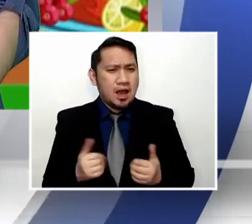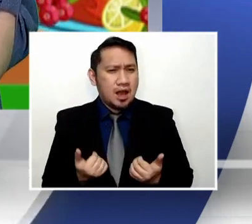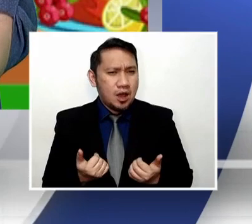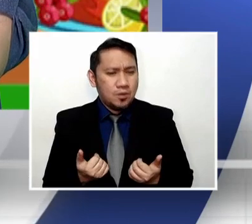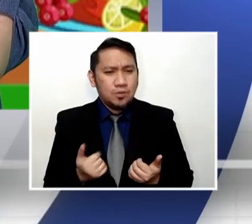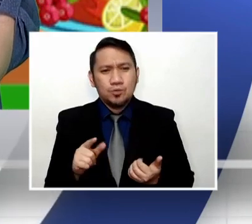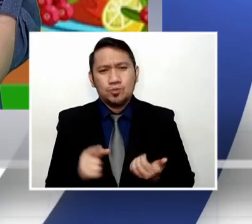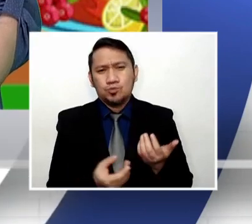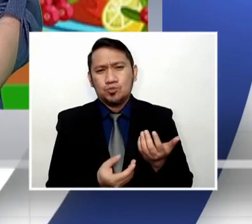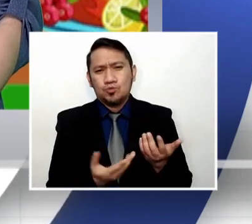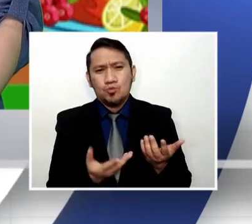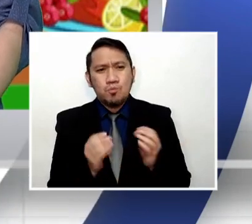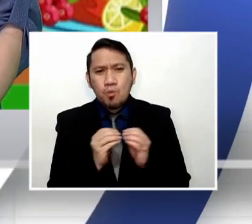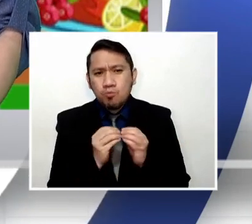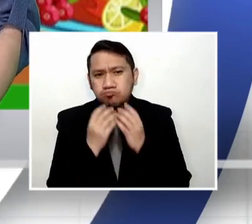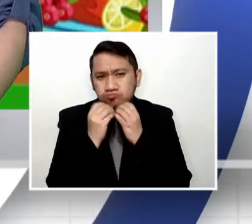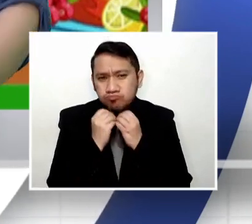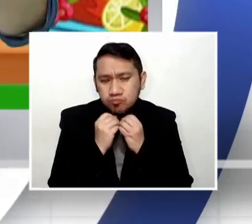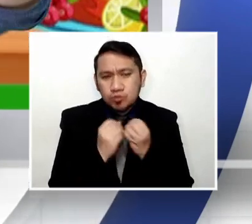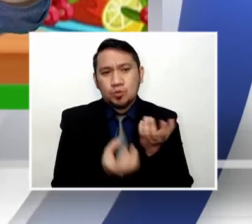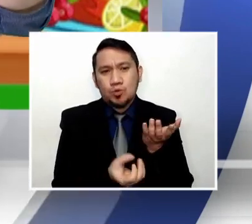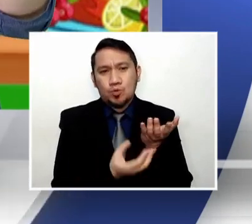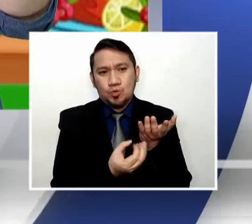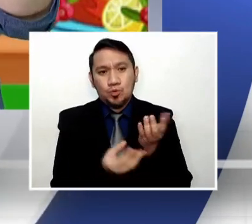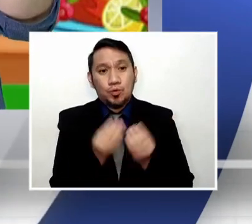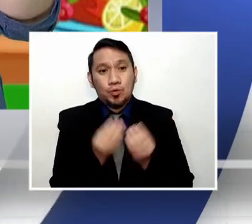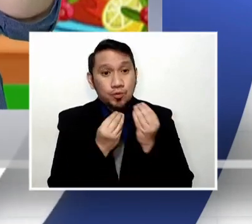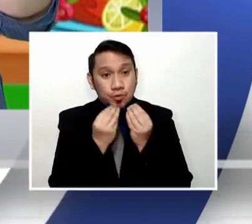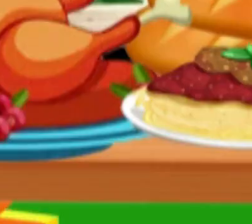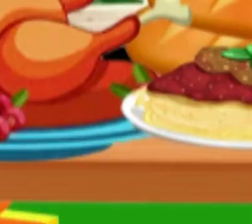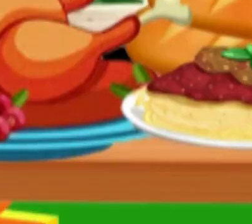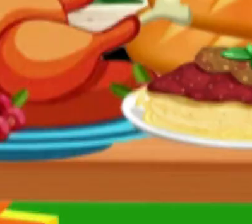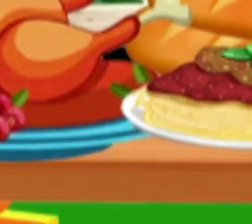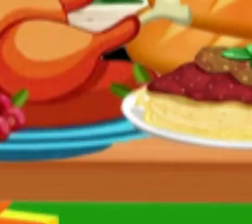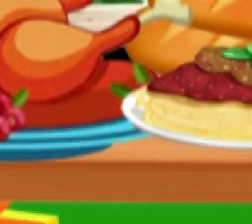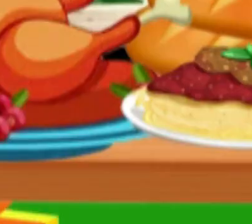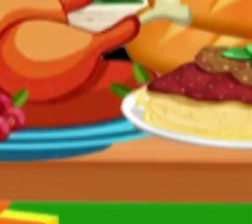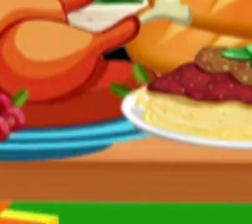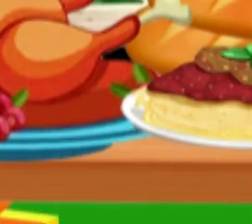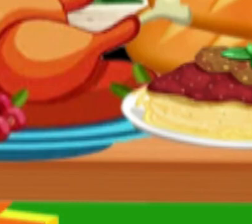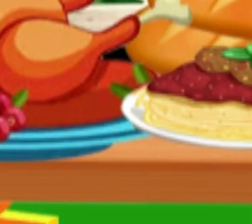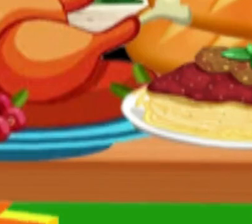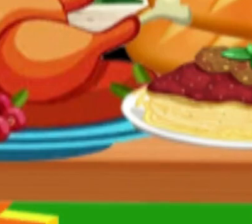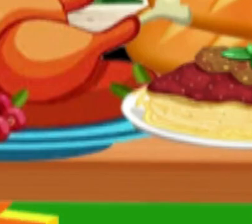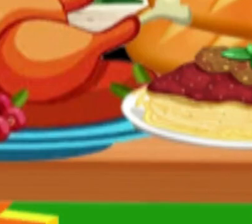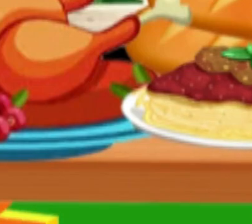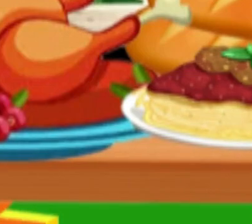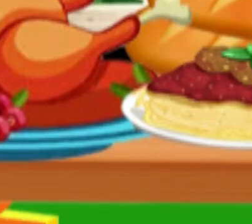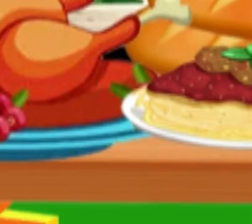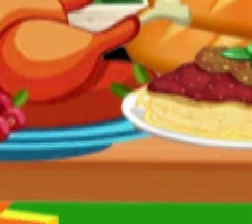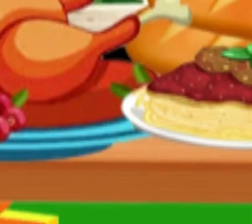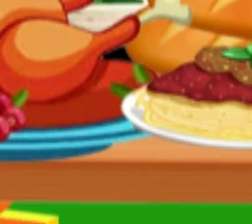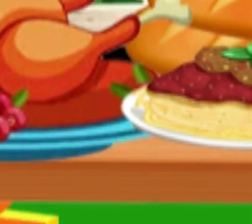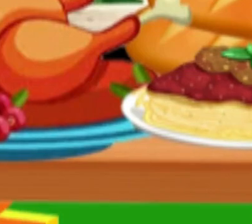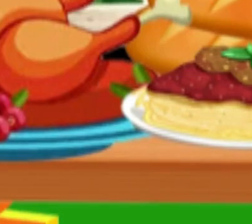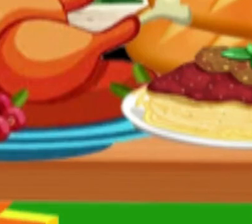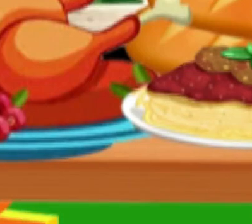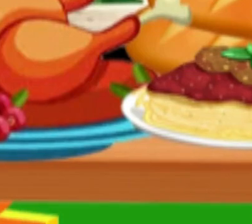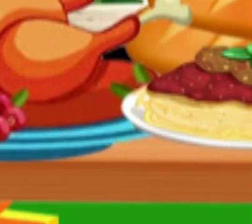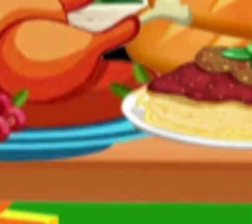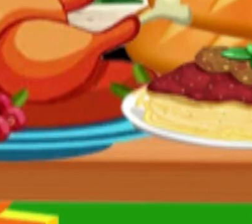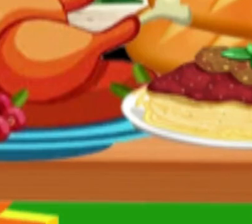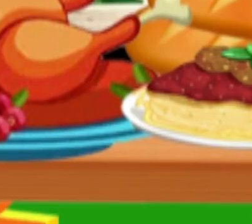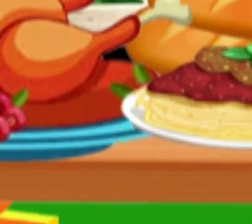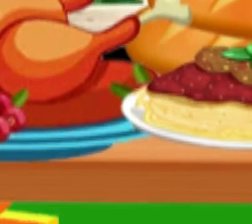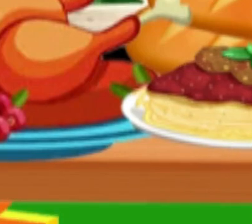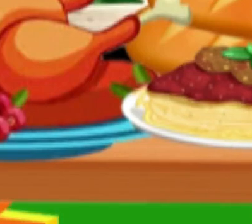ilulutong ulam? Ay, nako Karen, subukang gumawa ng pagkain. Kunti lang ang sahog para hindi aksaya sa oras